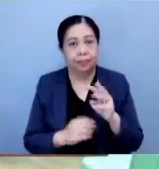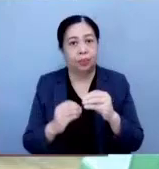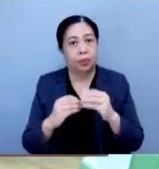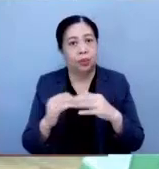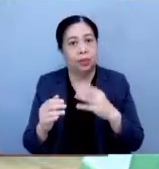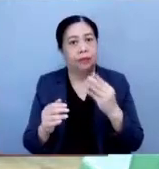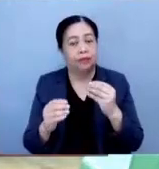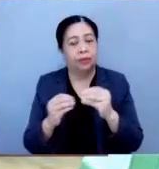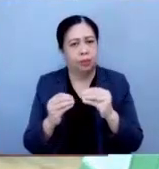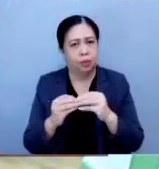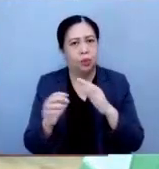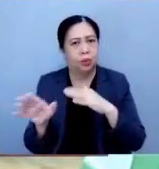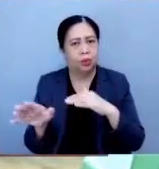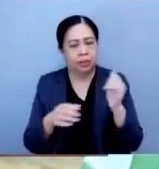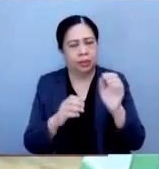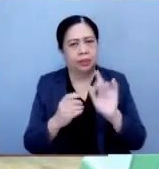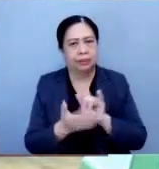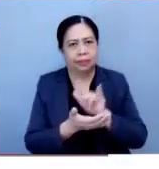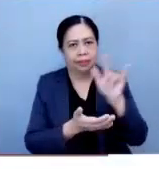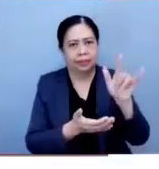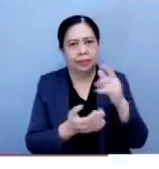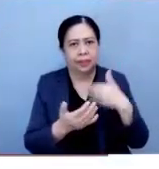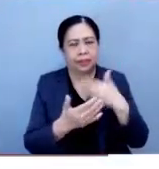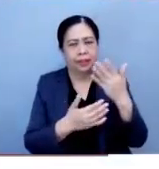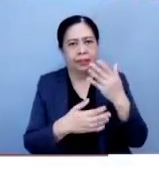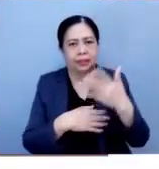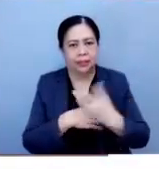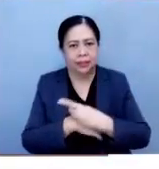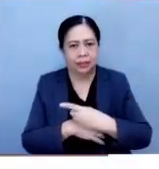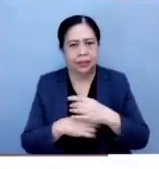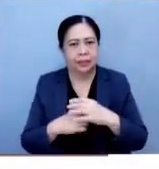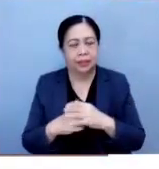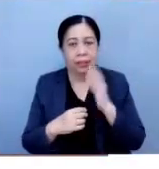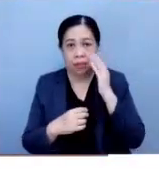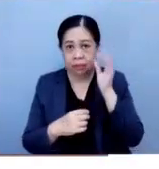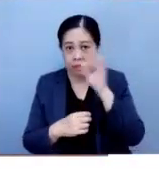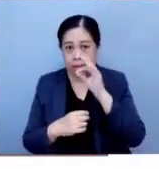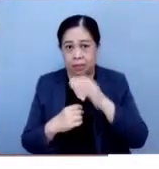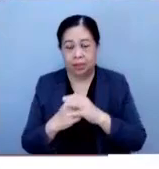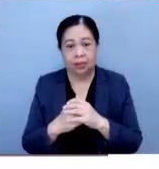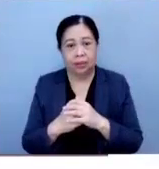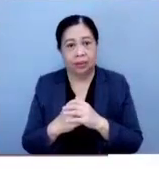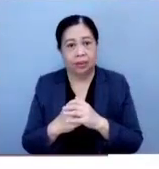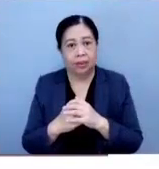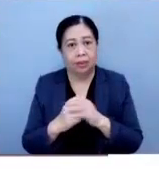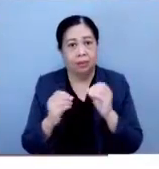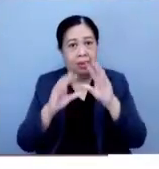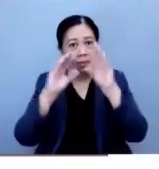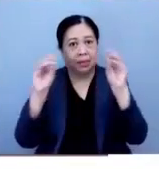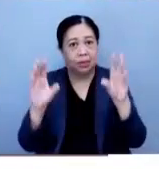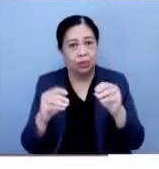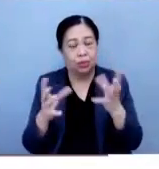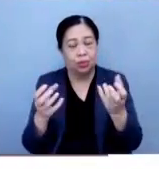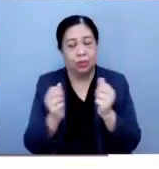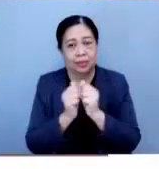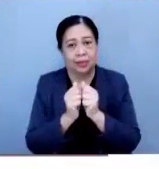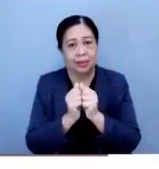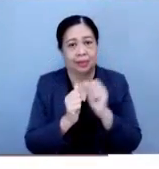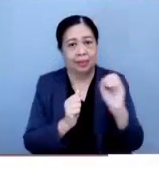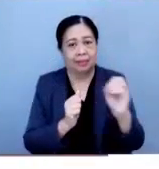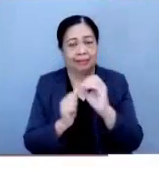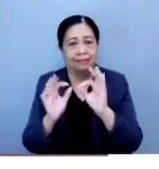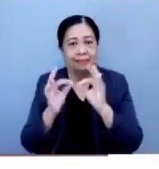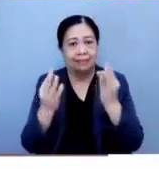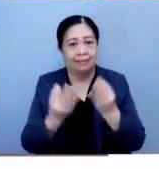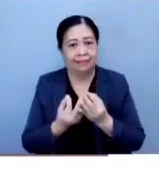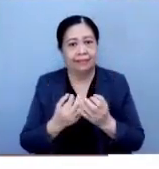50 pa ang uuwi sa mga susunod na araw. Alam naman yung mga Pilipino, kapag magpapasko, gusto makapiling yung kani-kanilang mga